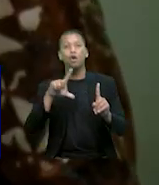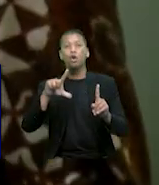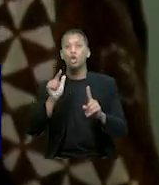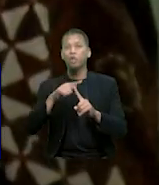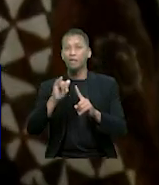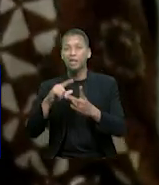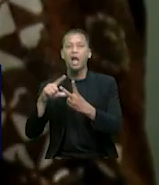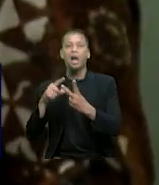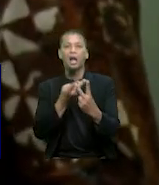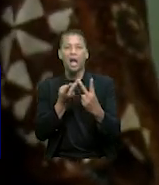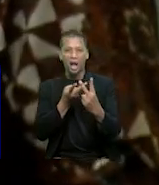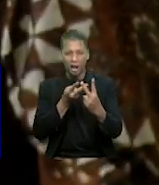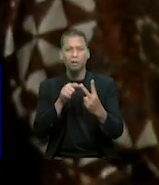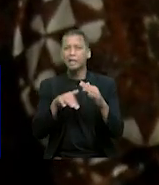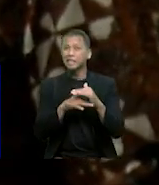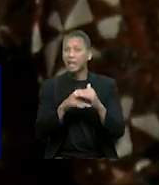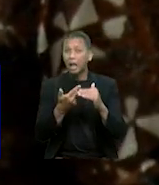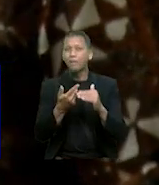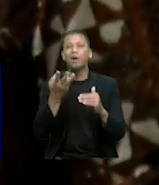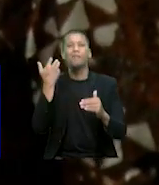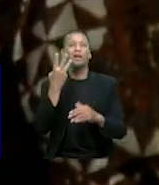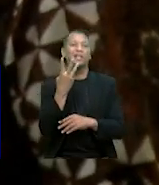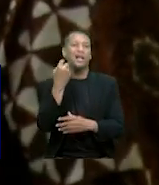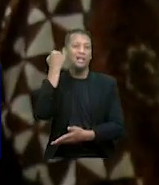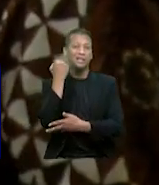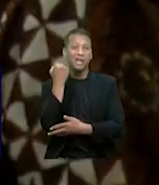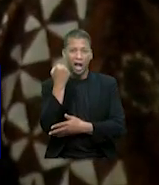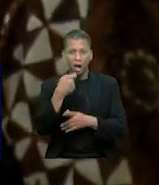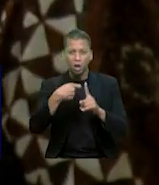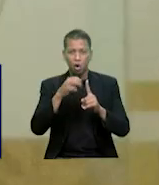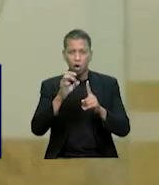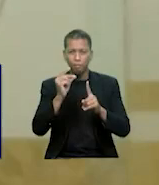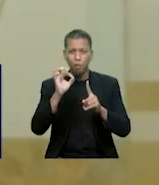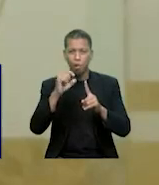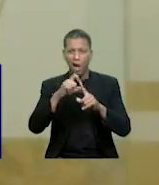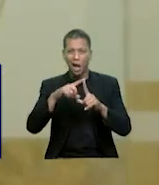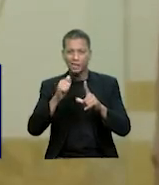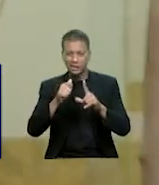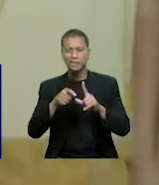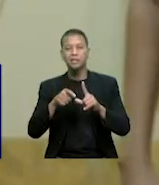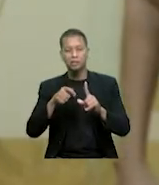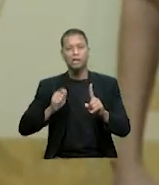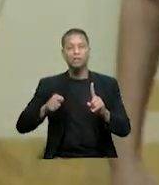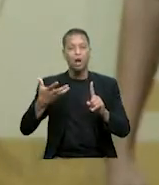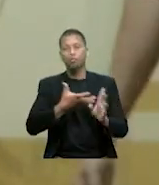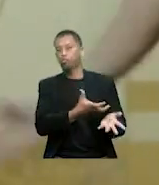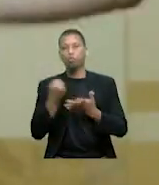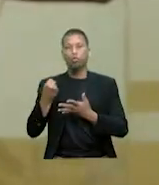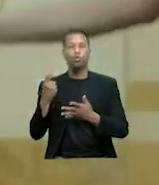Erlangga berdasarkan pengembangan perkara 3 tersangka korporasi yang tengah diusut oleh kejagung